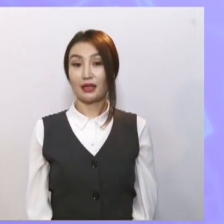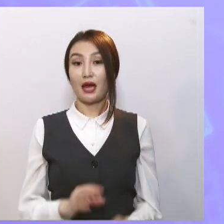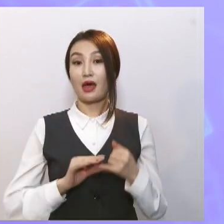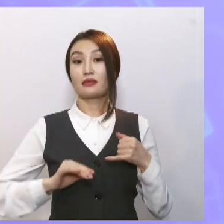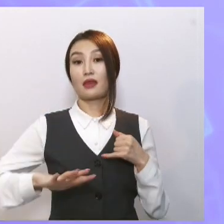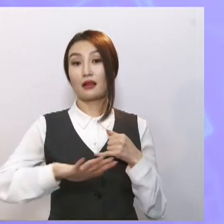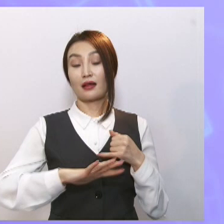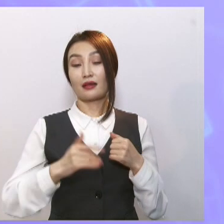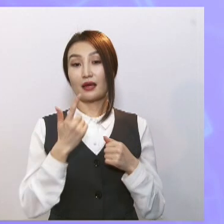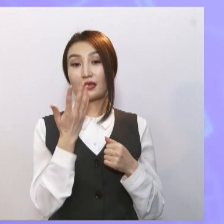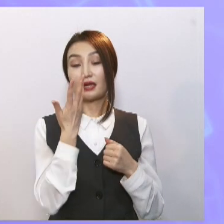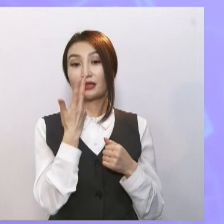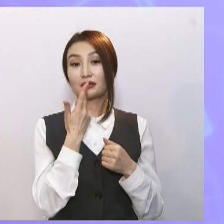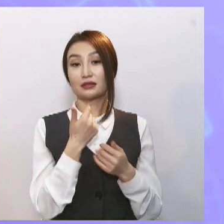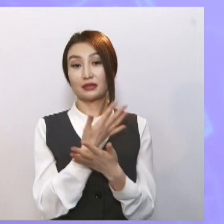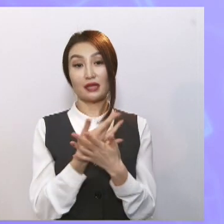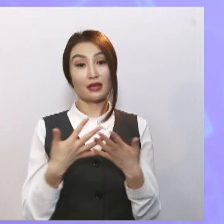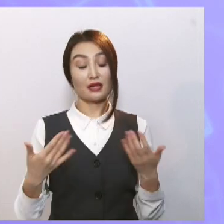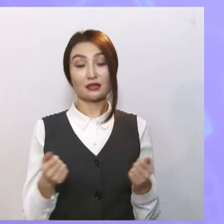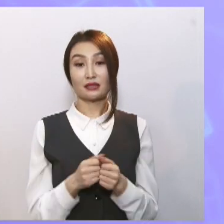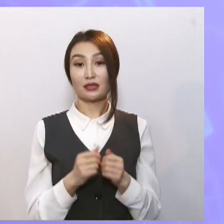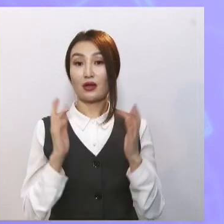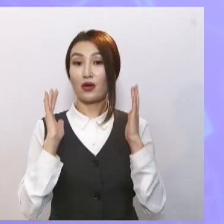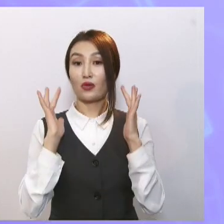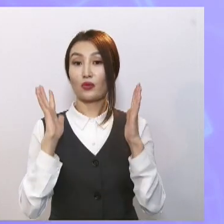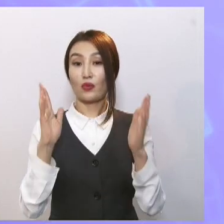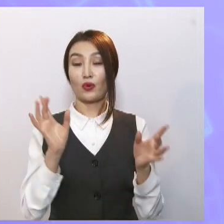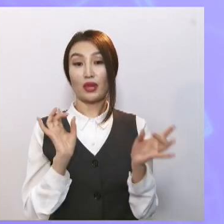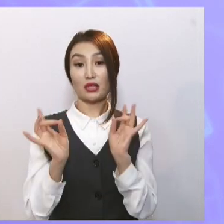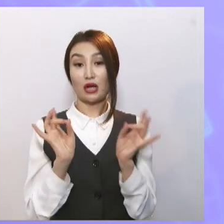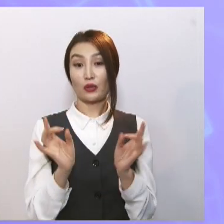Талаалар кызыл-тазыл. Токой да шаңдуу.